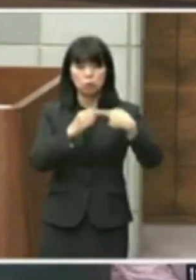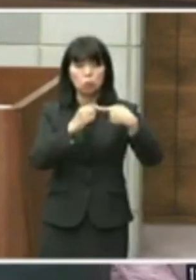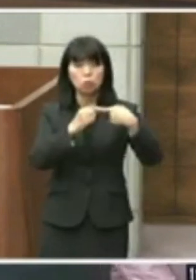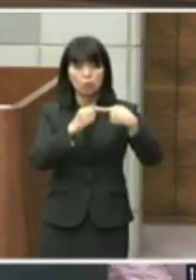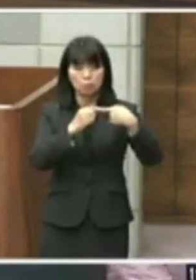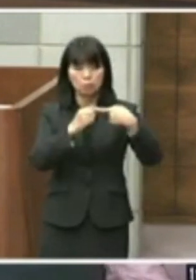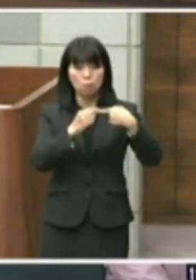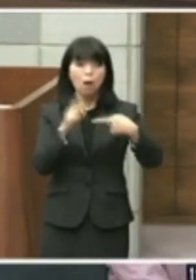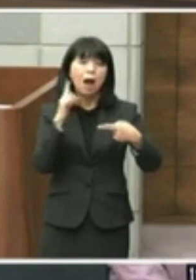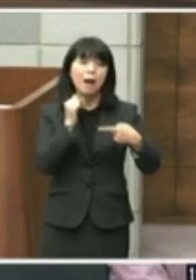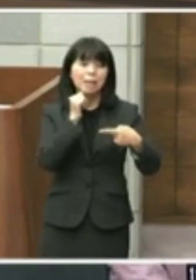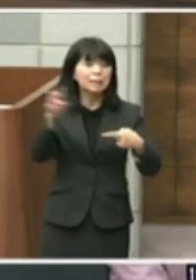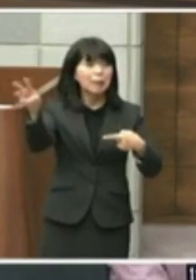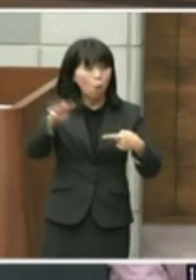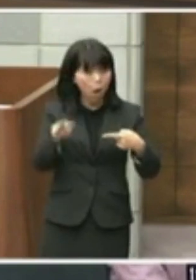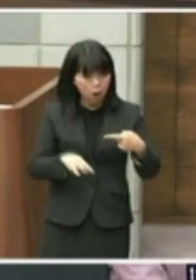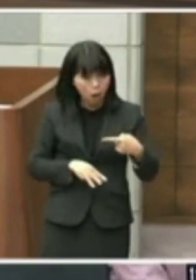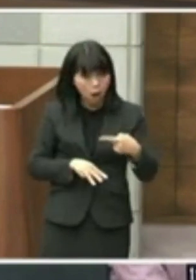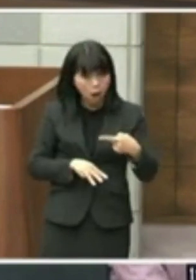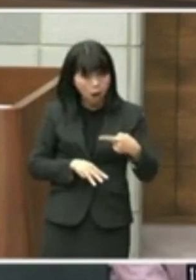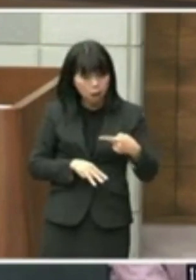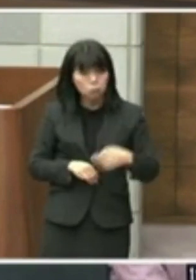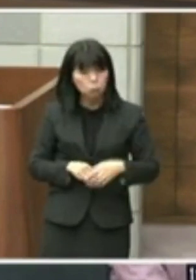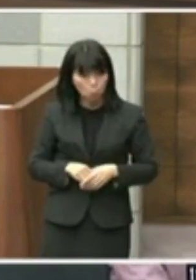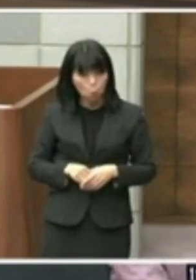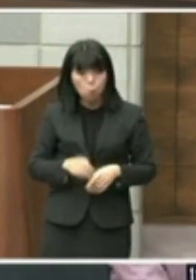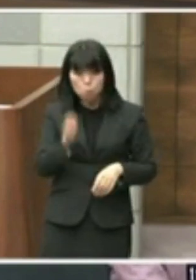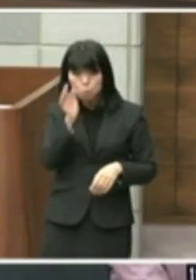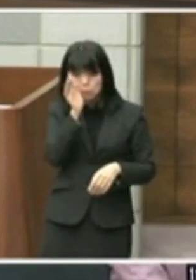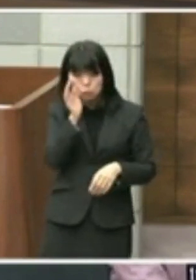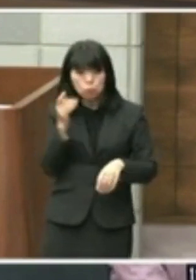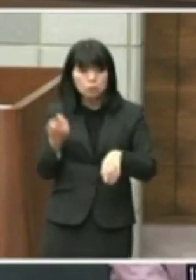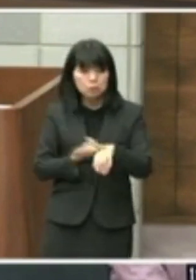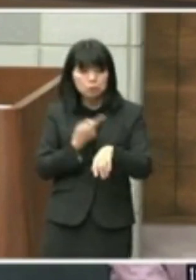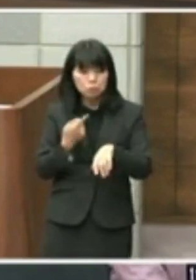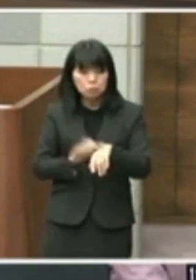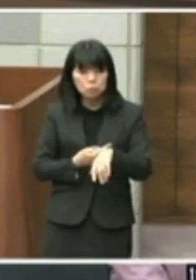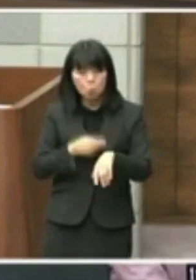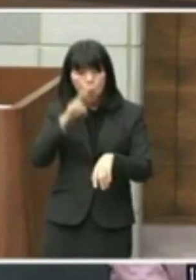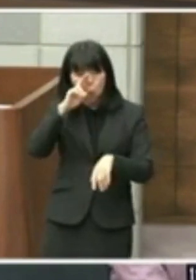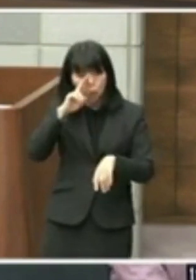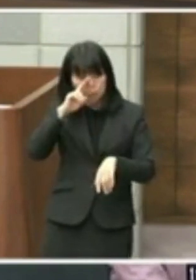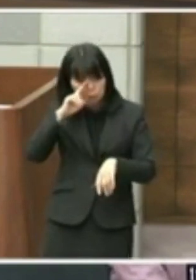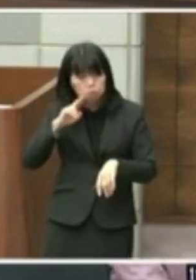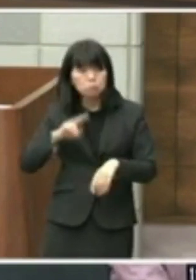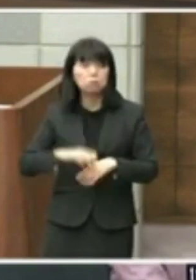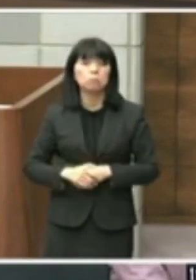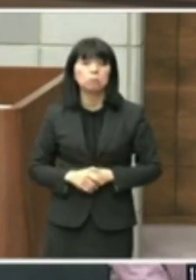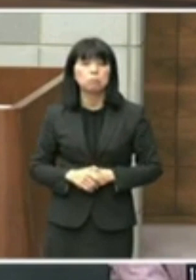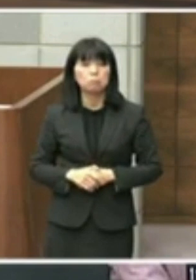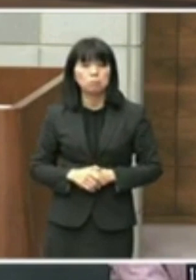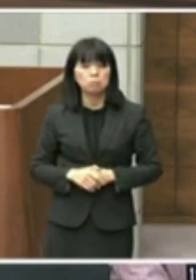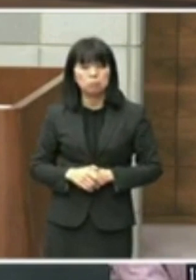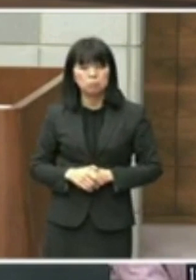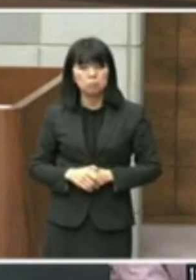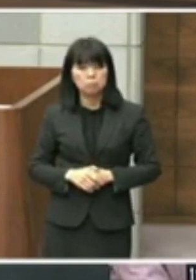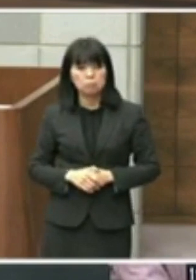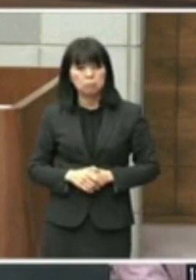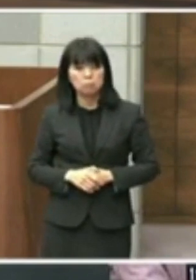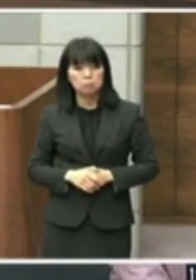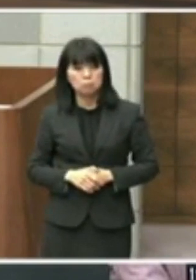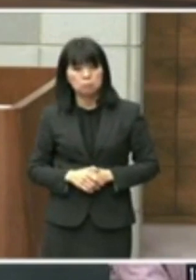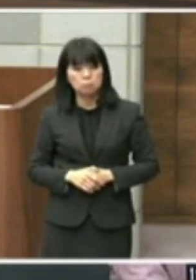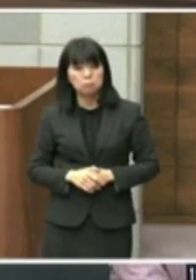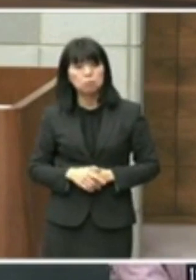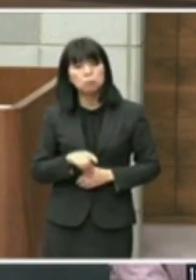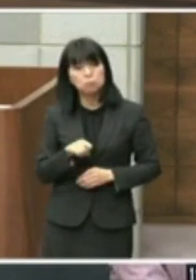目の明石川の水質汚染の件です。総